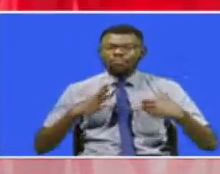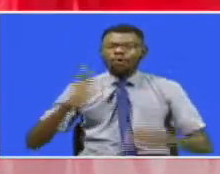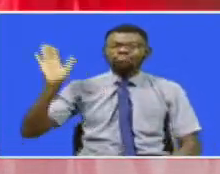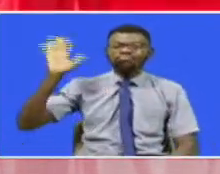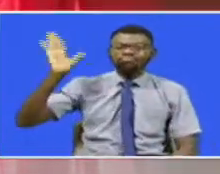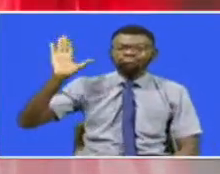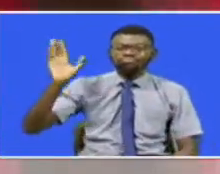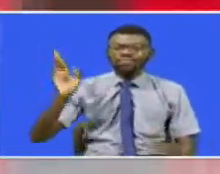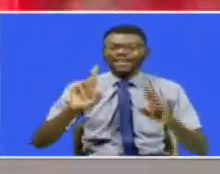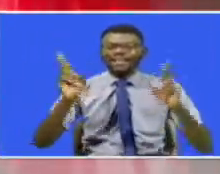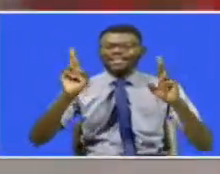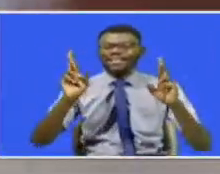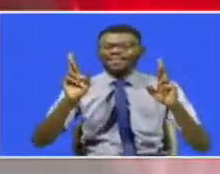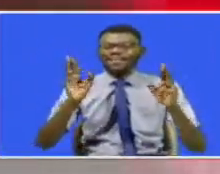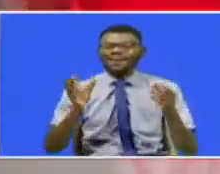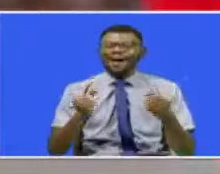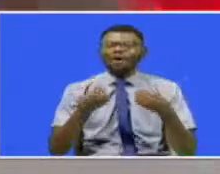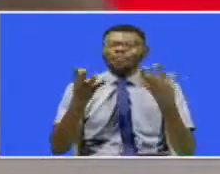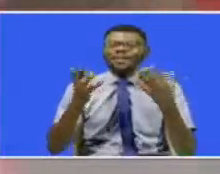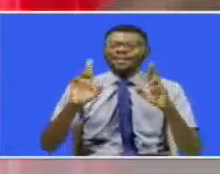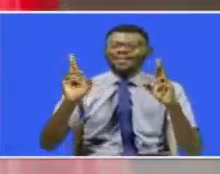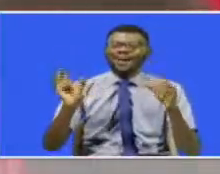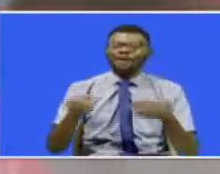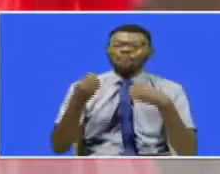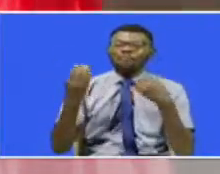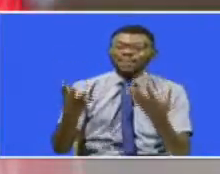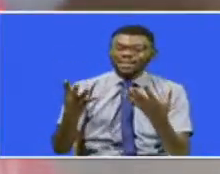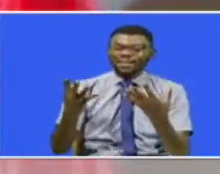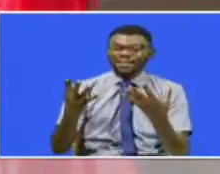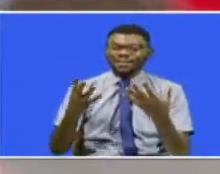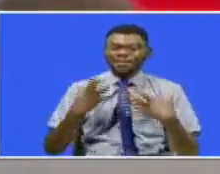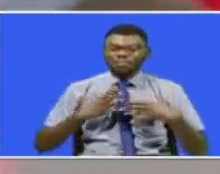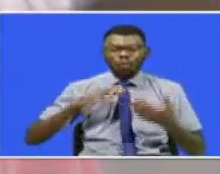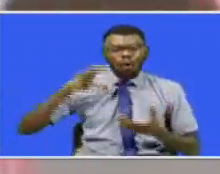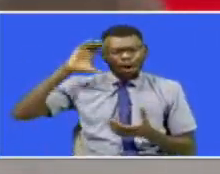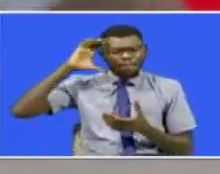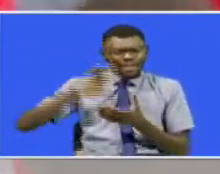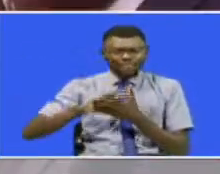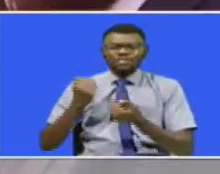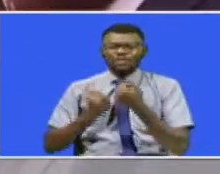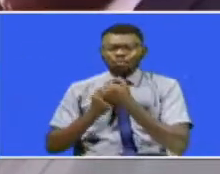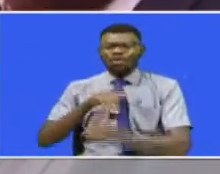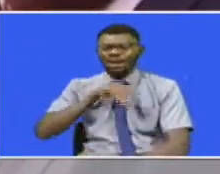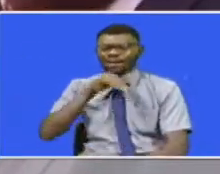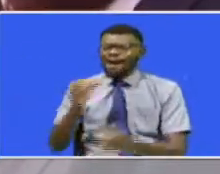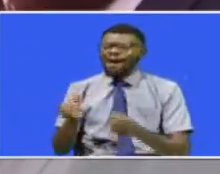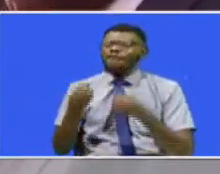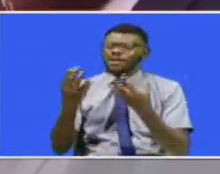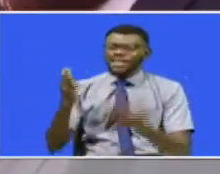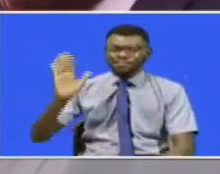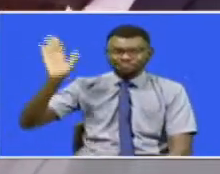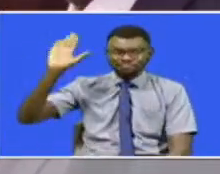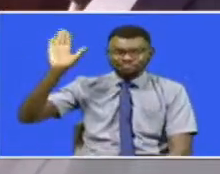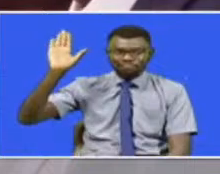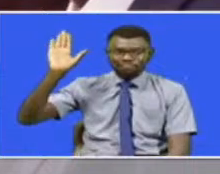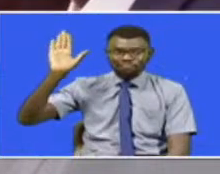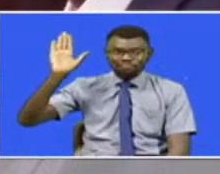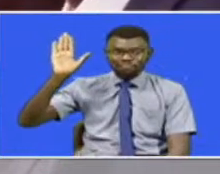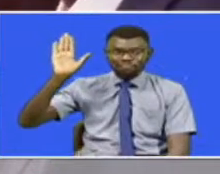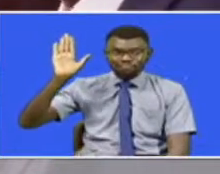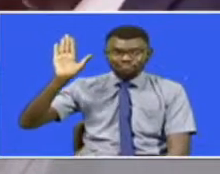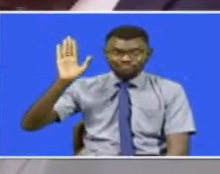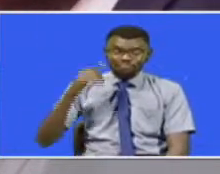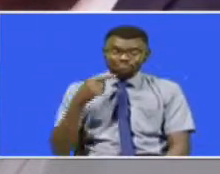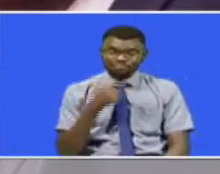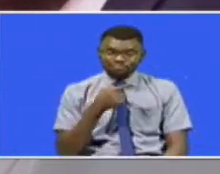kwa mikono, kwa mikono, ni wangapi wanaamini ya kwamba tutamshika mkono. Rais Kenyatta alikuwa ameandamana na waziri wa